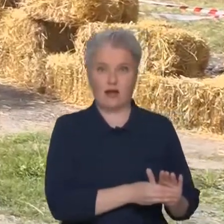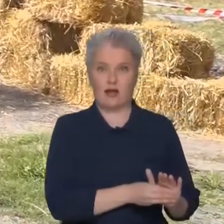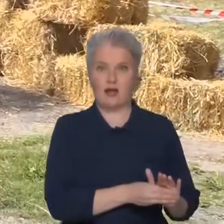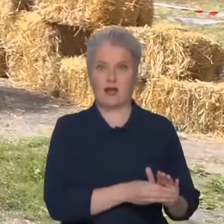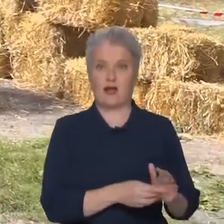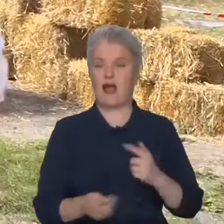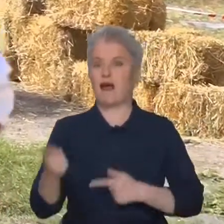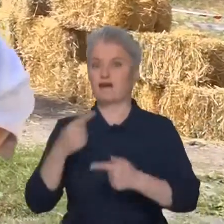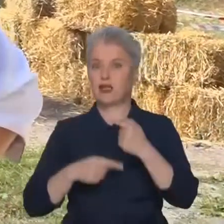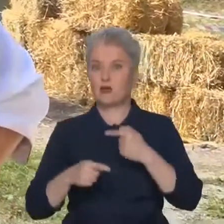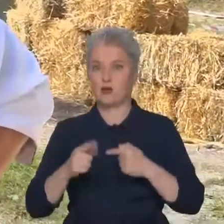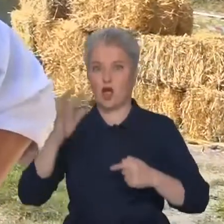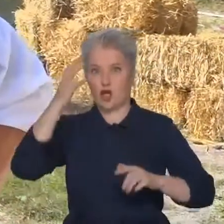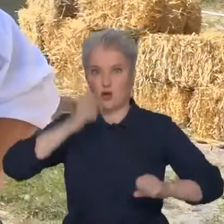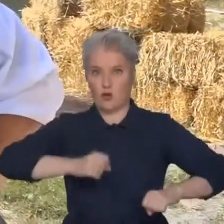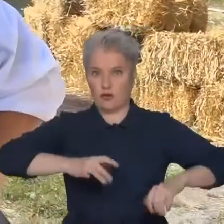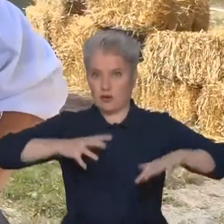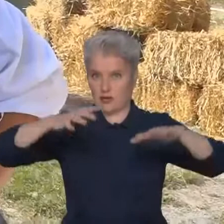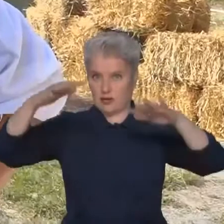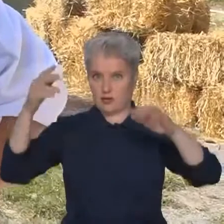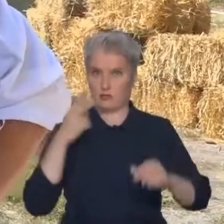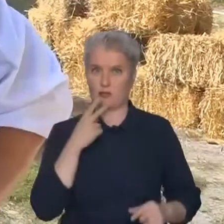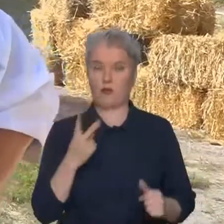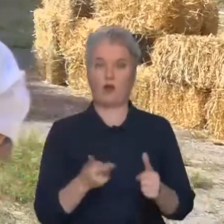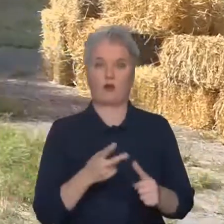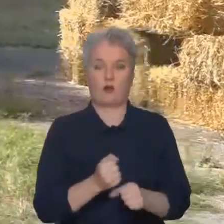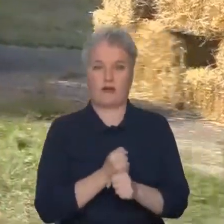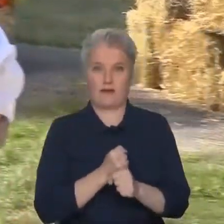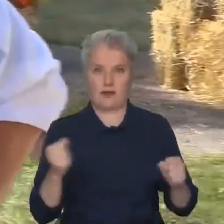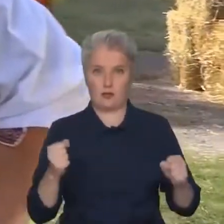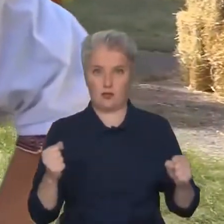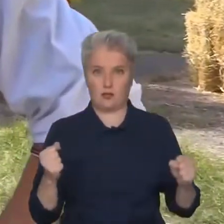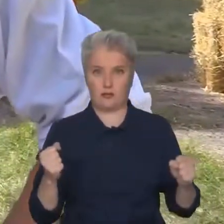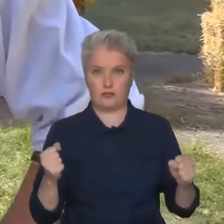Всі вернулися і там чорний дим побачив, другий